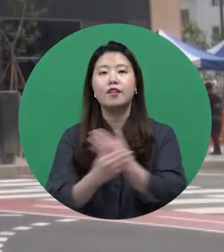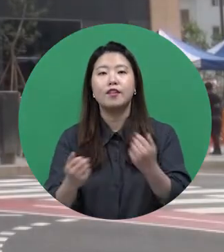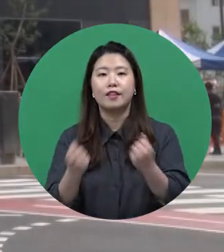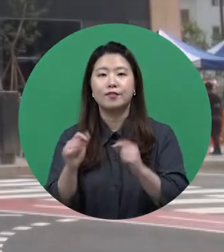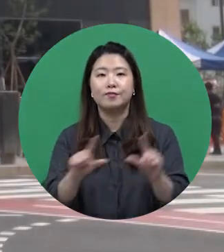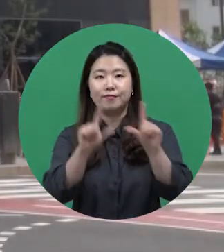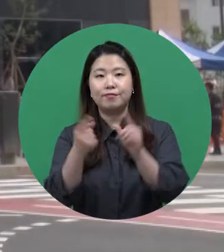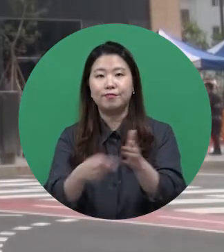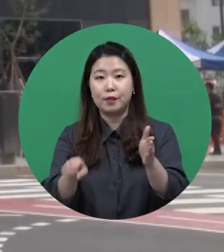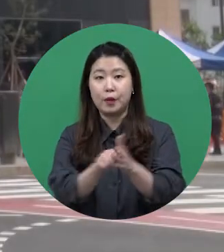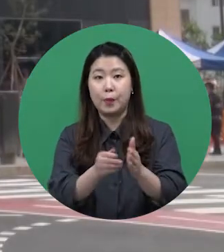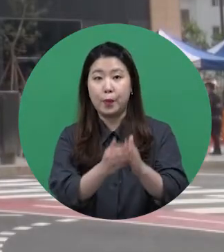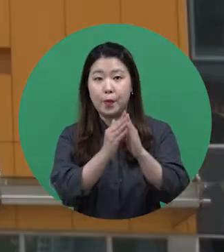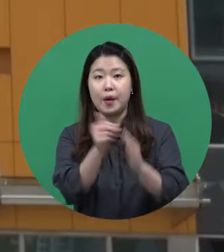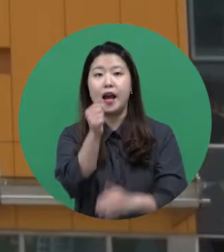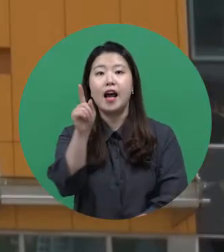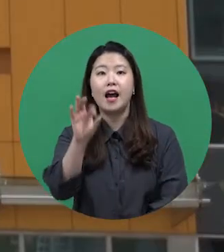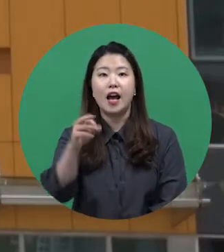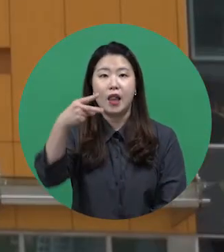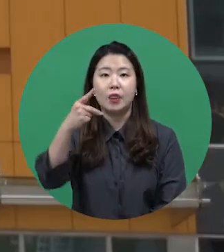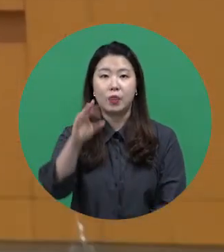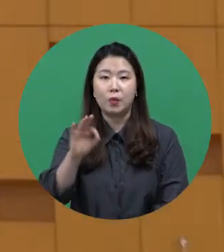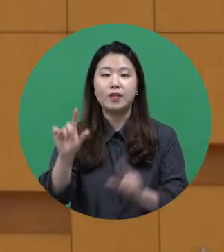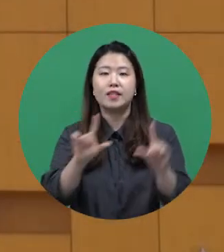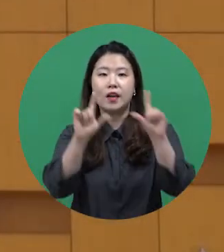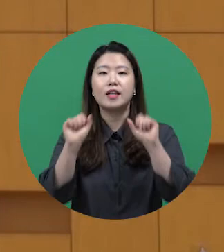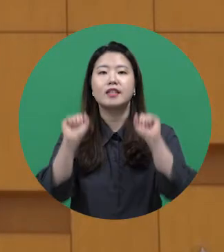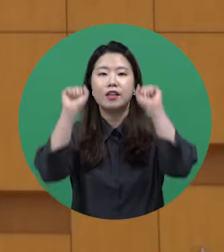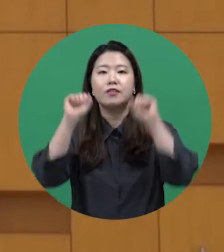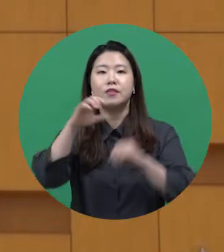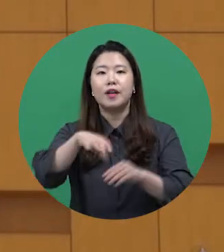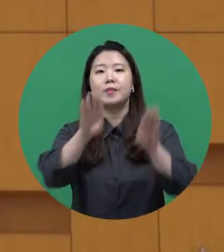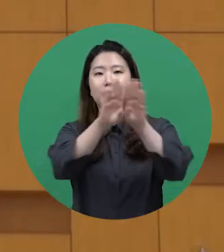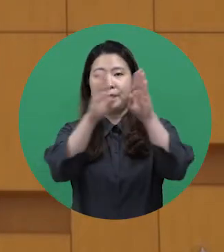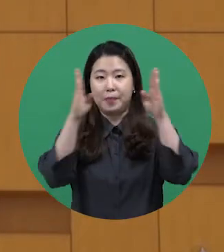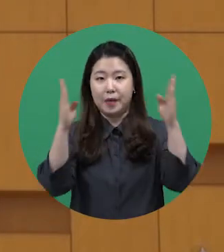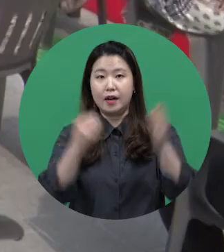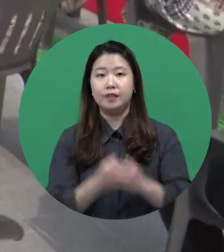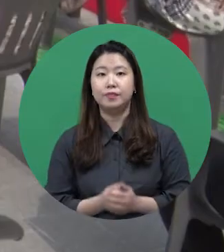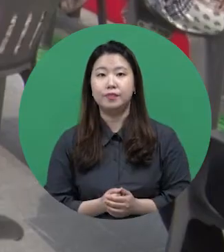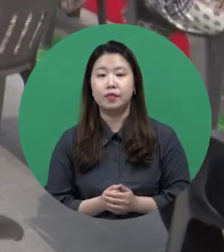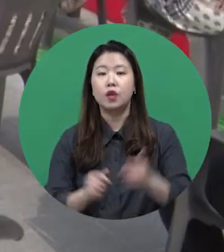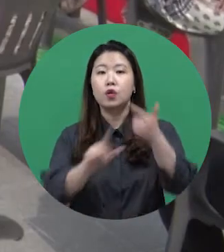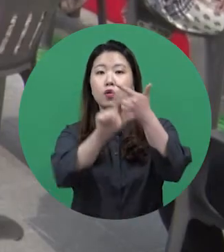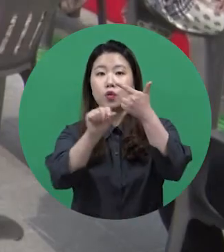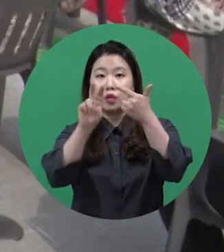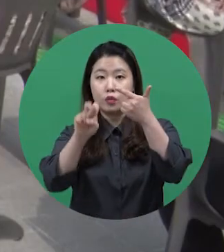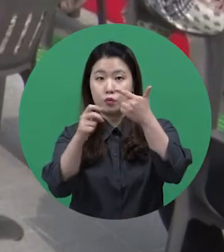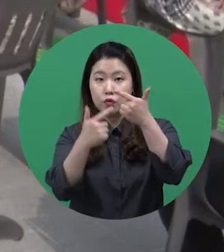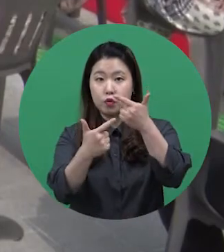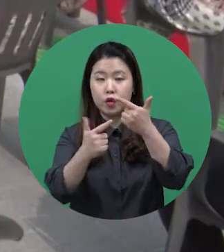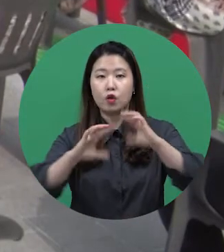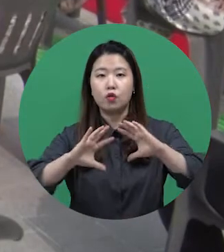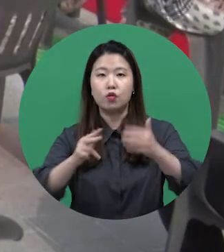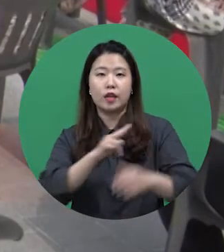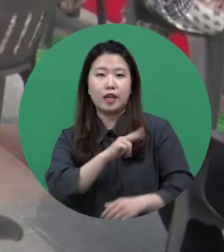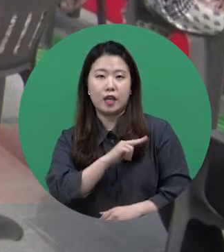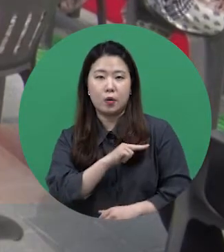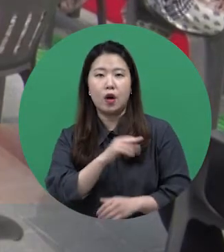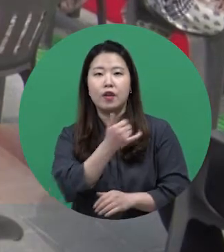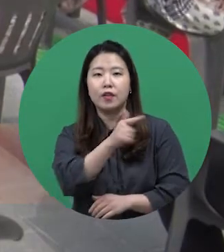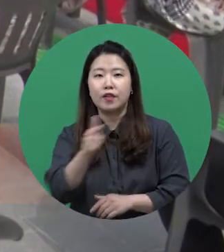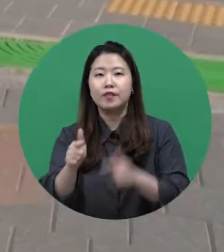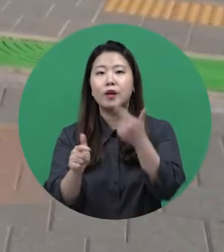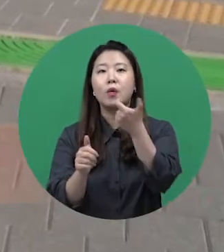주민들의 건강한 삶을 위해 건립한 항동생활체육관 개관식이 개최됐습니다. 구로구는 6월 26일 국회의원